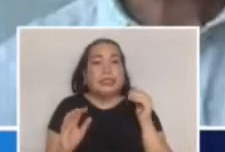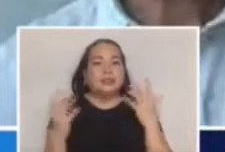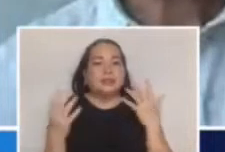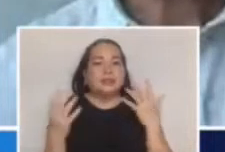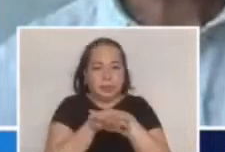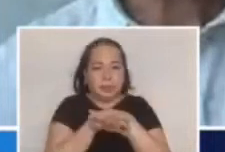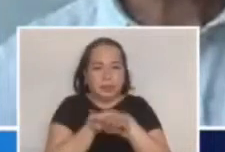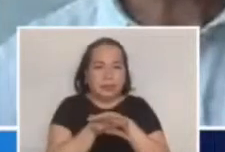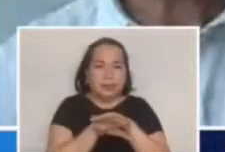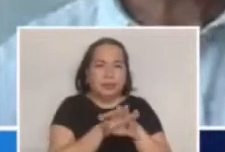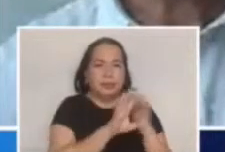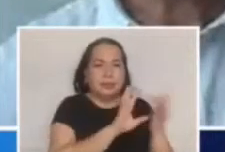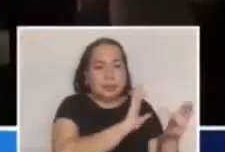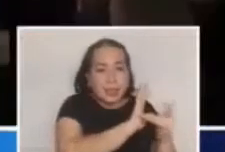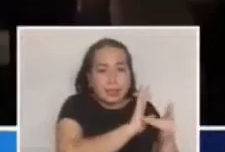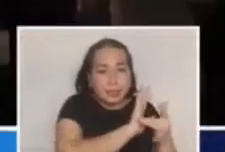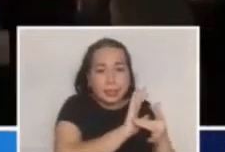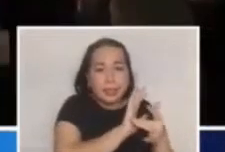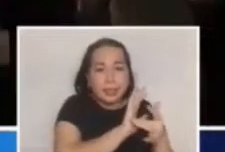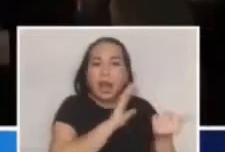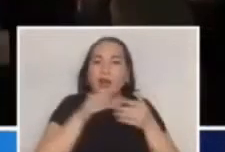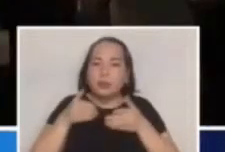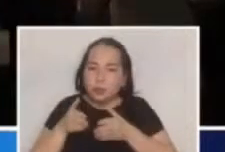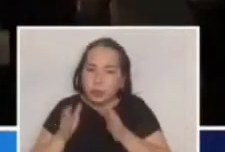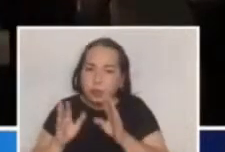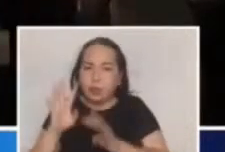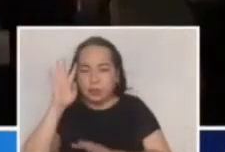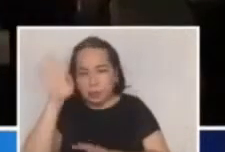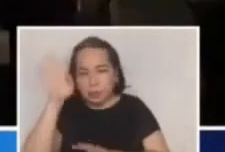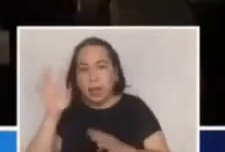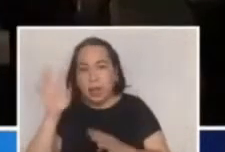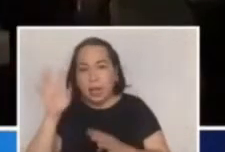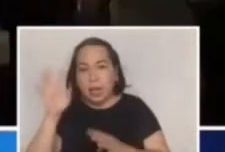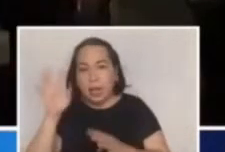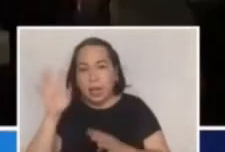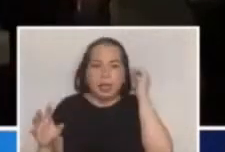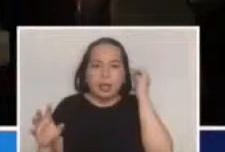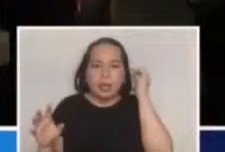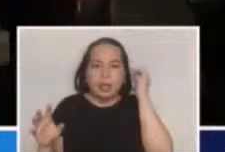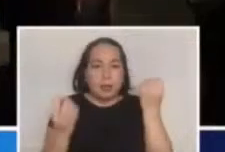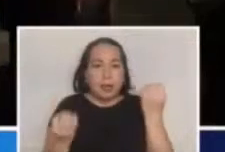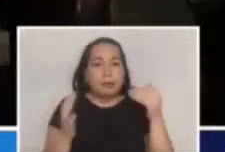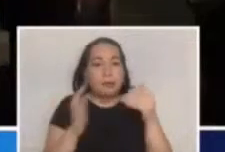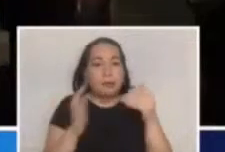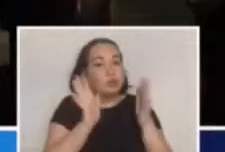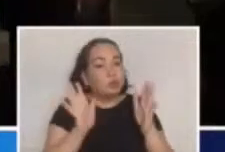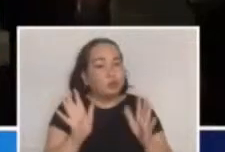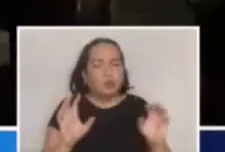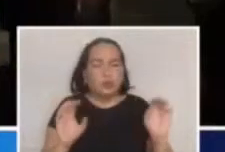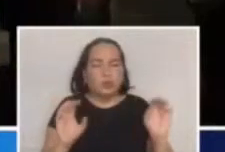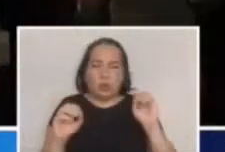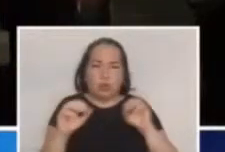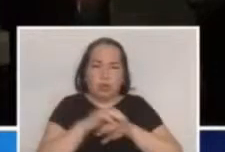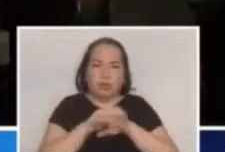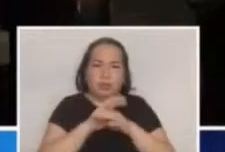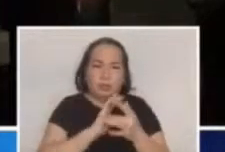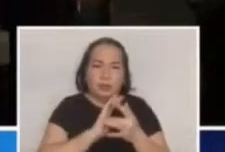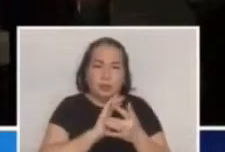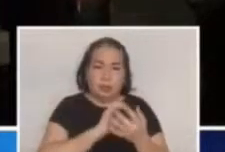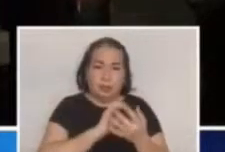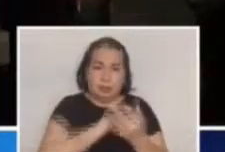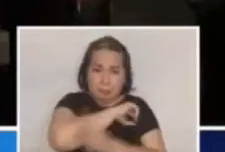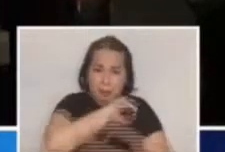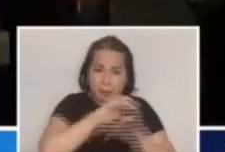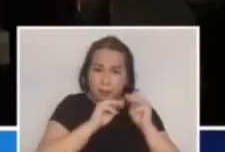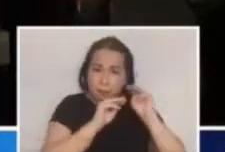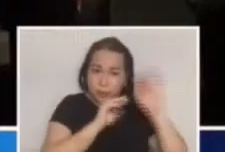Last question po para kay Secretary Liling. Ma'am, panghuling mensahe na lang po sa mga guro at estudyante